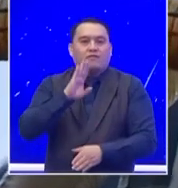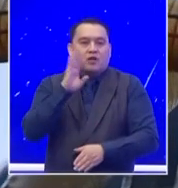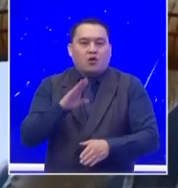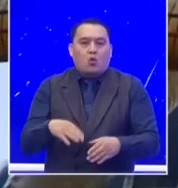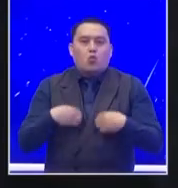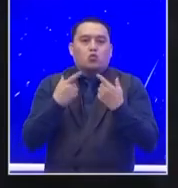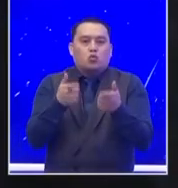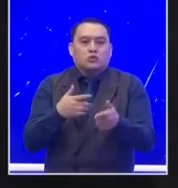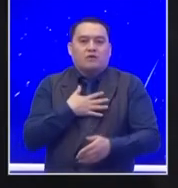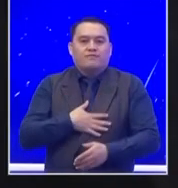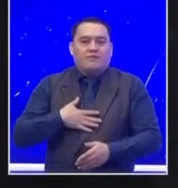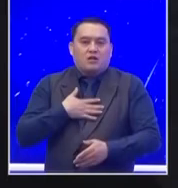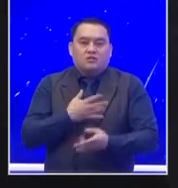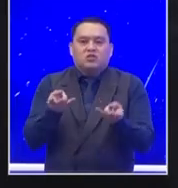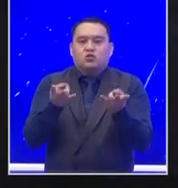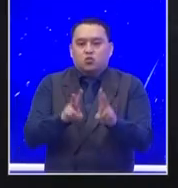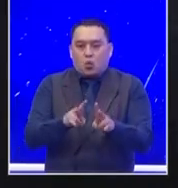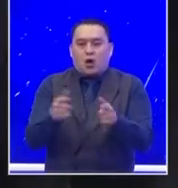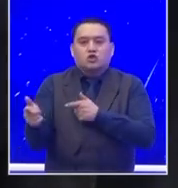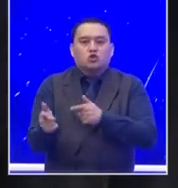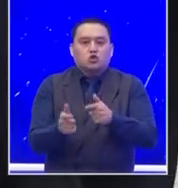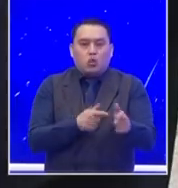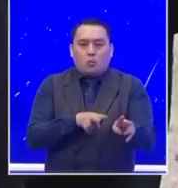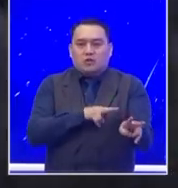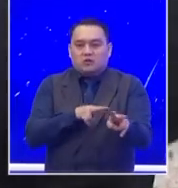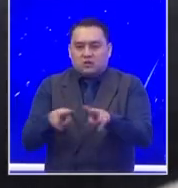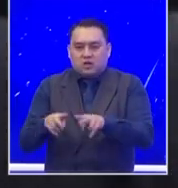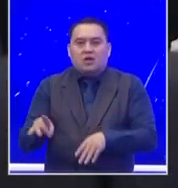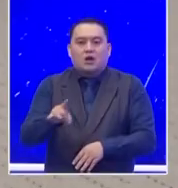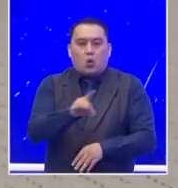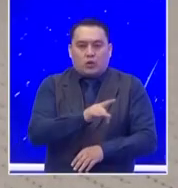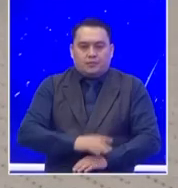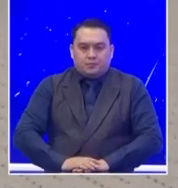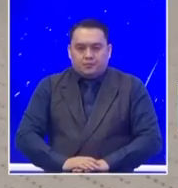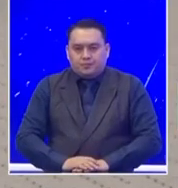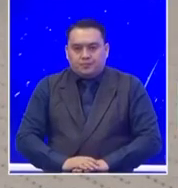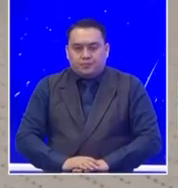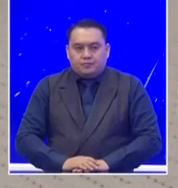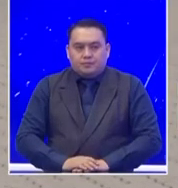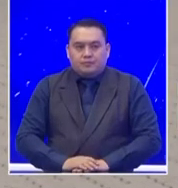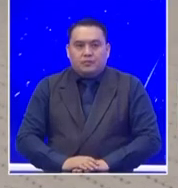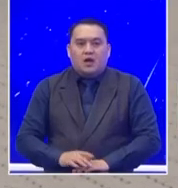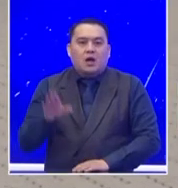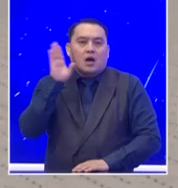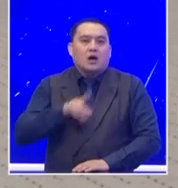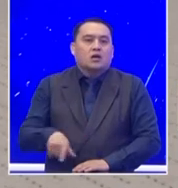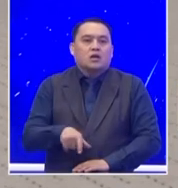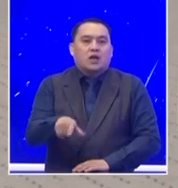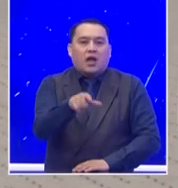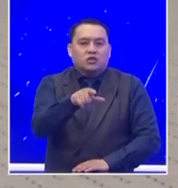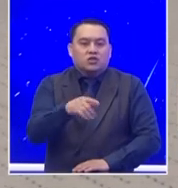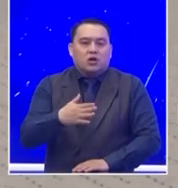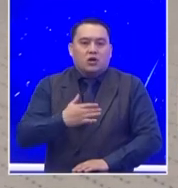угрозой. Волноваться не стоит. Речка на особом учете у спасателей района. Речка Жармухаммед. Проводим